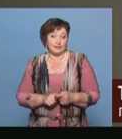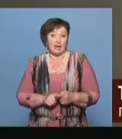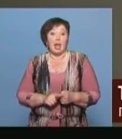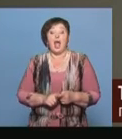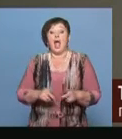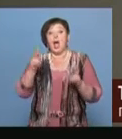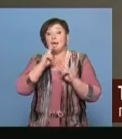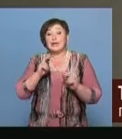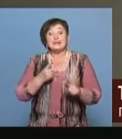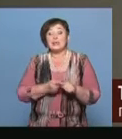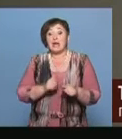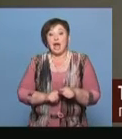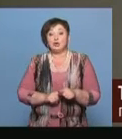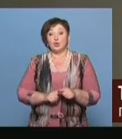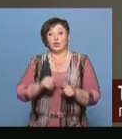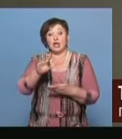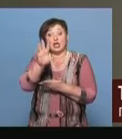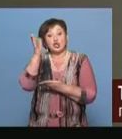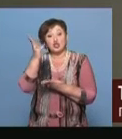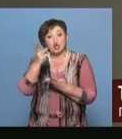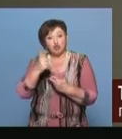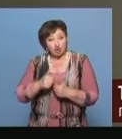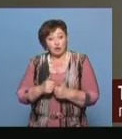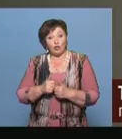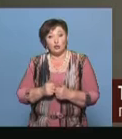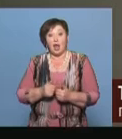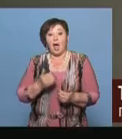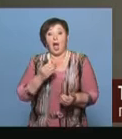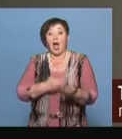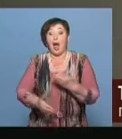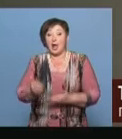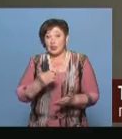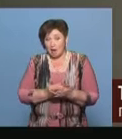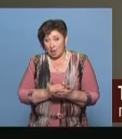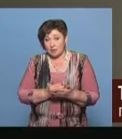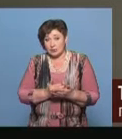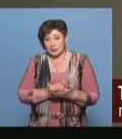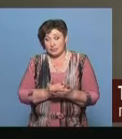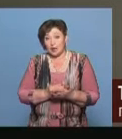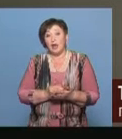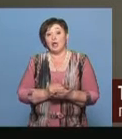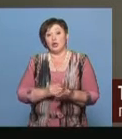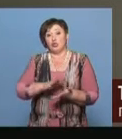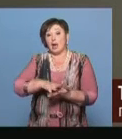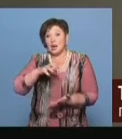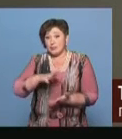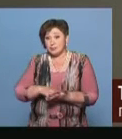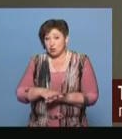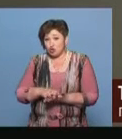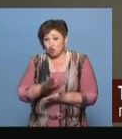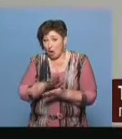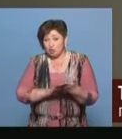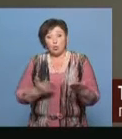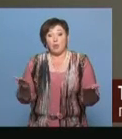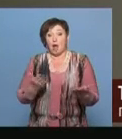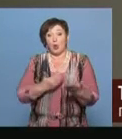Анализаторы, которые считывают анализ и непосредственно уже дают распечатку о том, какой